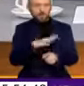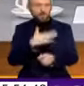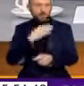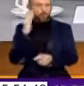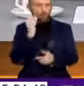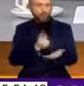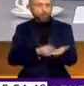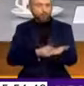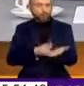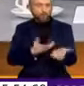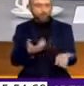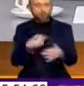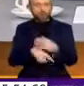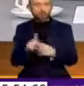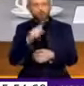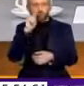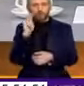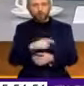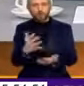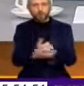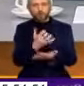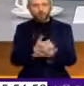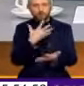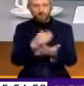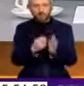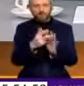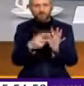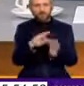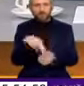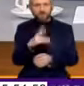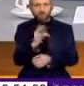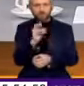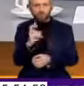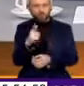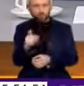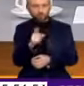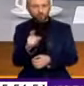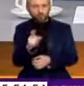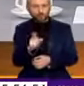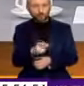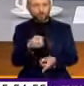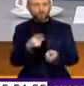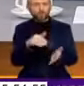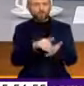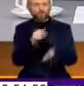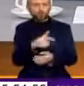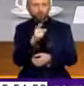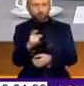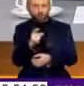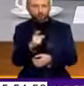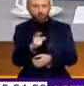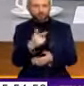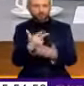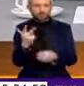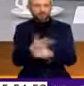думку, обґрунтовано, тому що Україна добуває власних 18 мільярдів кубометрів газу. Собівартість цього газу раза